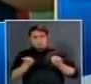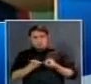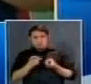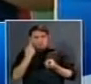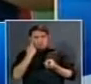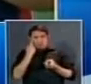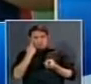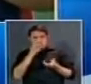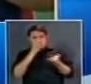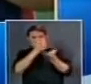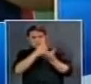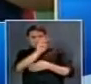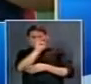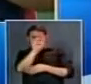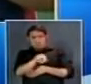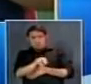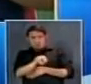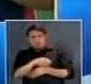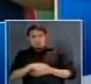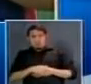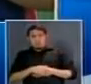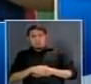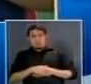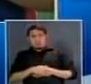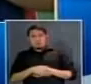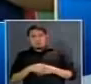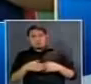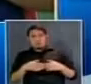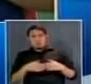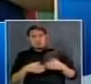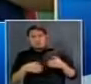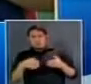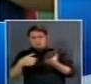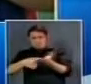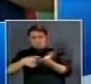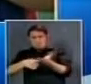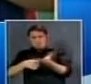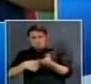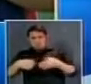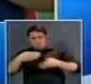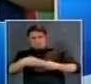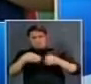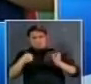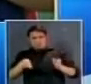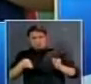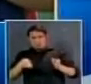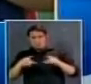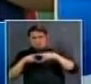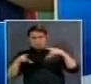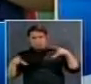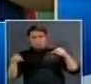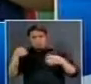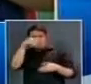kanina sa Maynila, pinaboto nila yung mga botante, nilagay sa kahon yung mga balota. Pero sa pagkakataong ito, anong ginawa ng